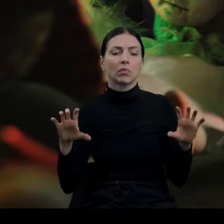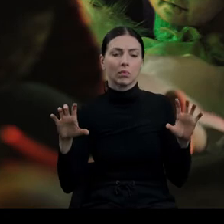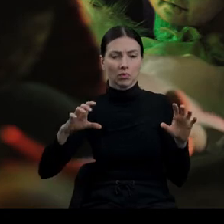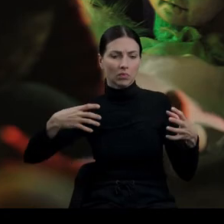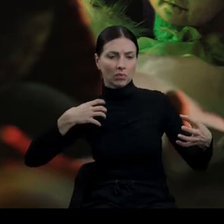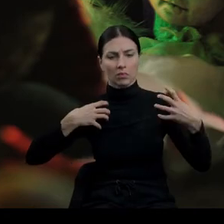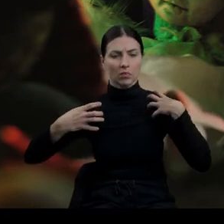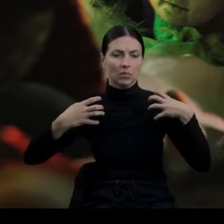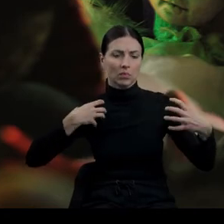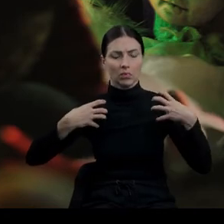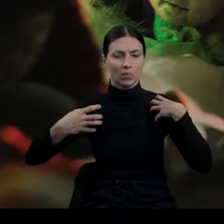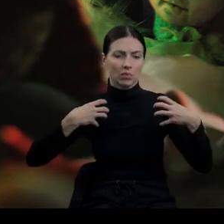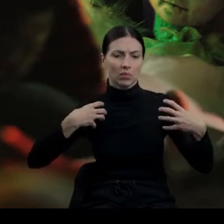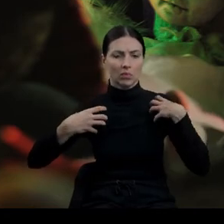nam